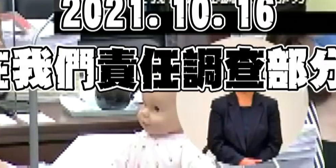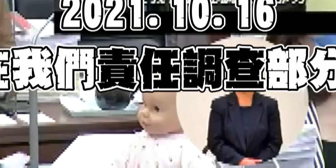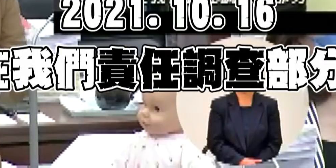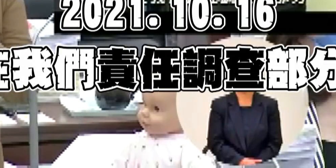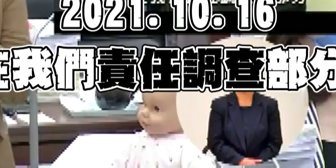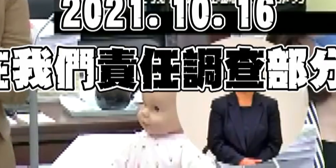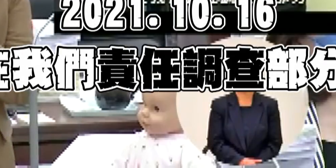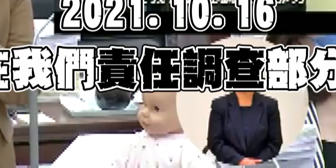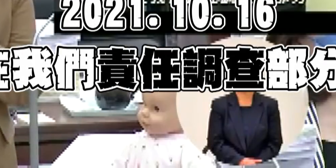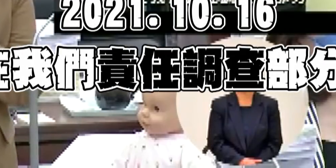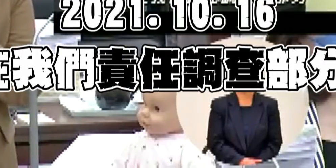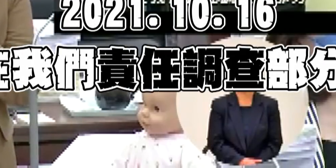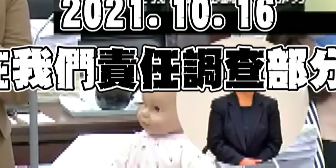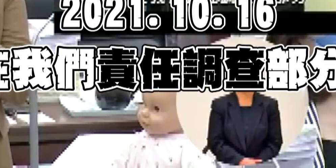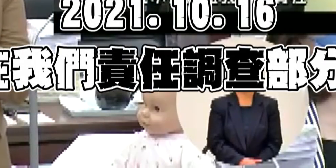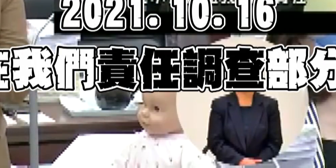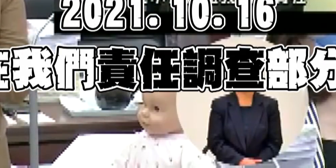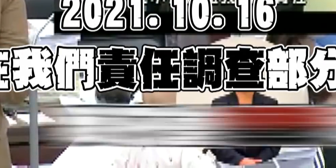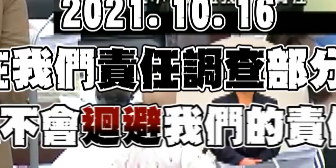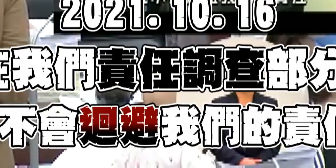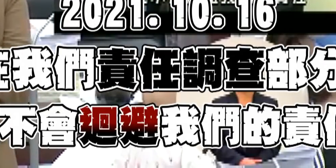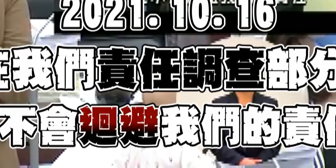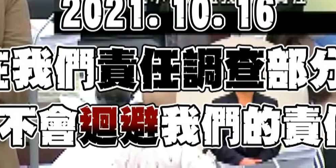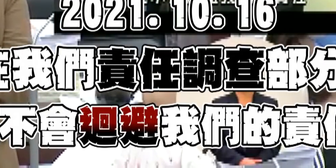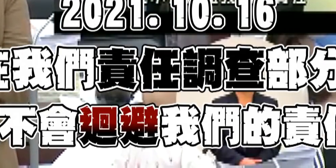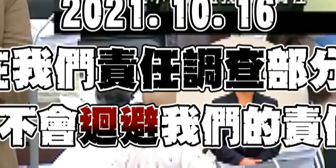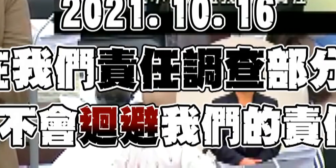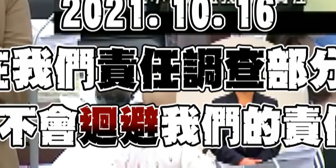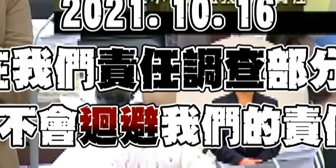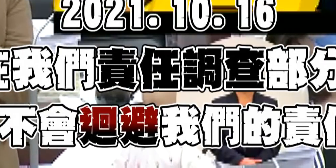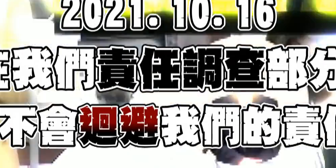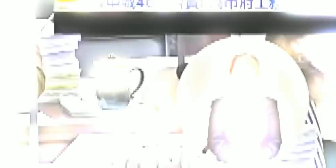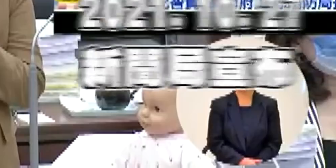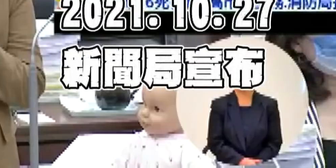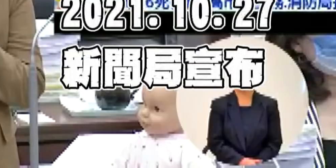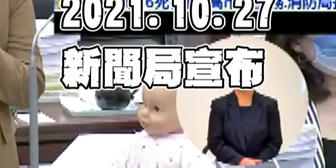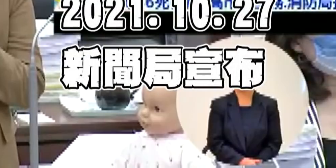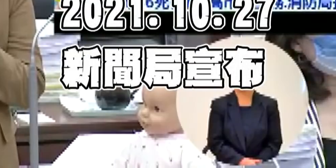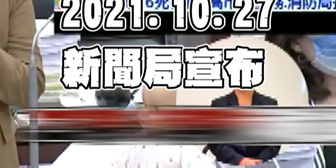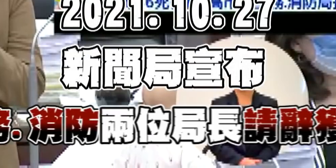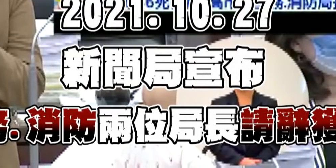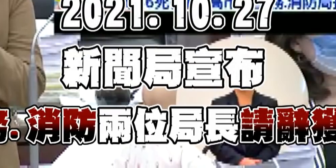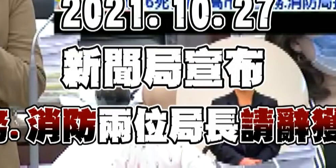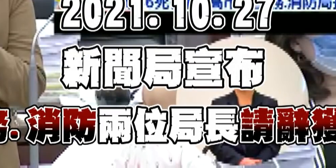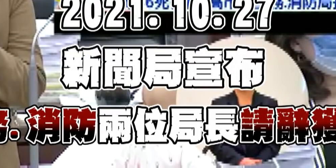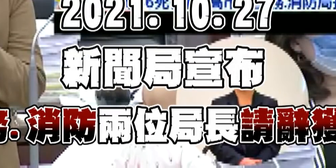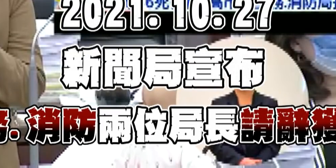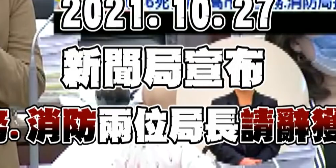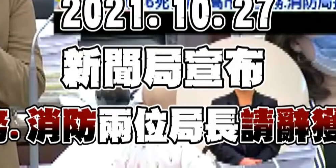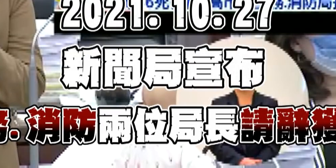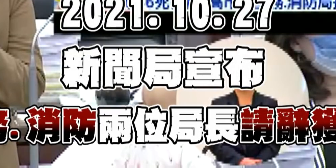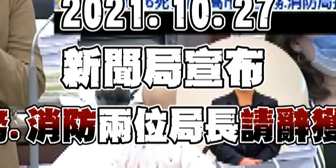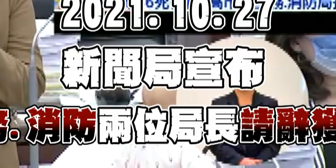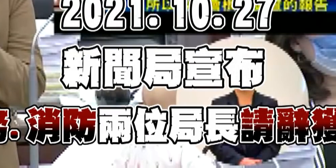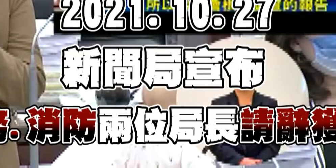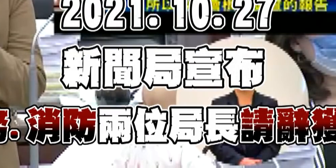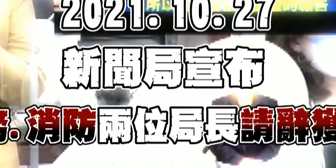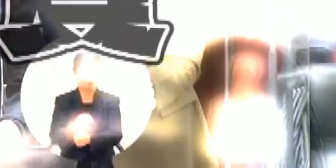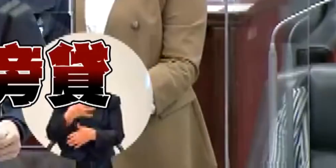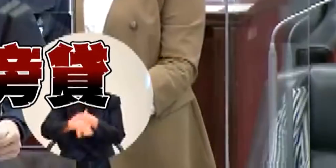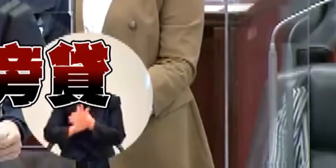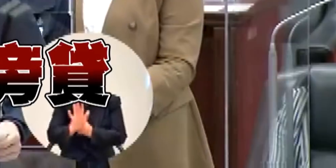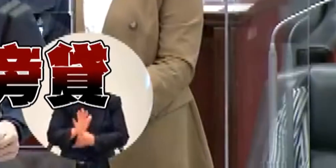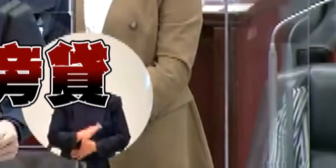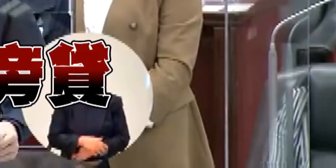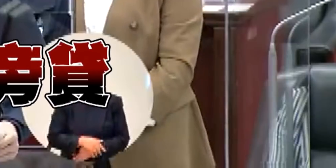在我们的责任的调查的部分，我不会回避我们的责任。 新闻局宣布公务消防两位局长请辞获准，